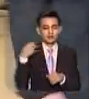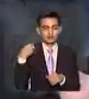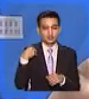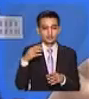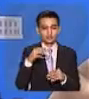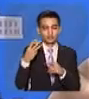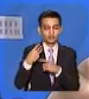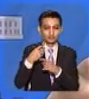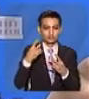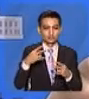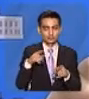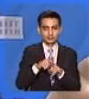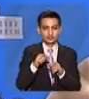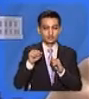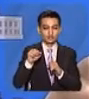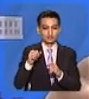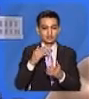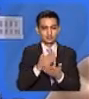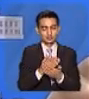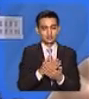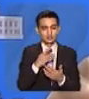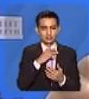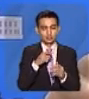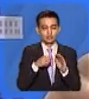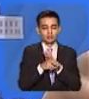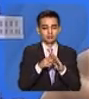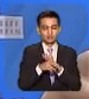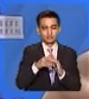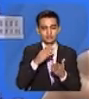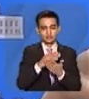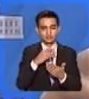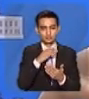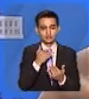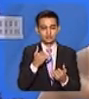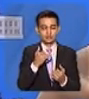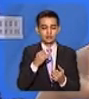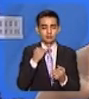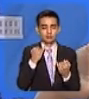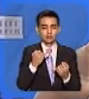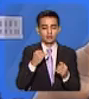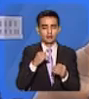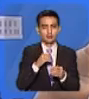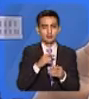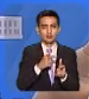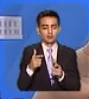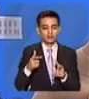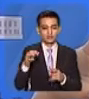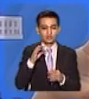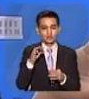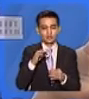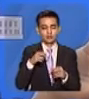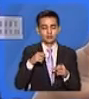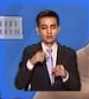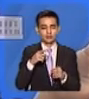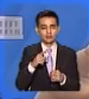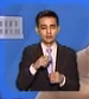назойливой прессы. Очень плохо в целом поставлена работа с подготовкой профессиональных пресс-секретарей. Ее, можно сказать,